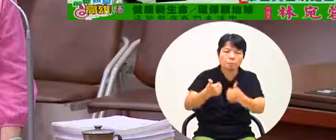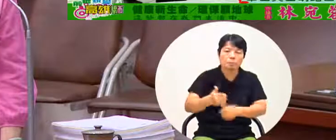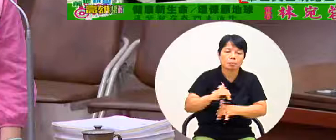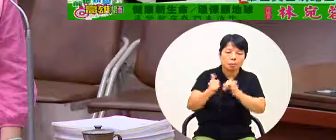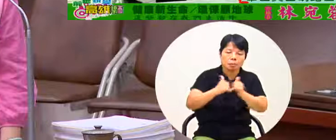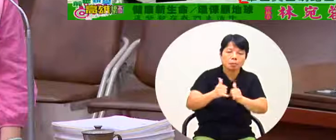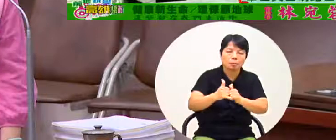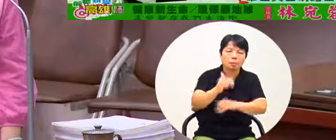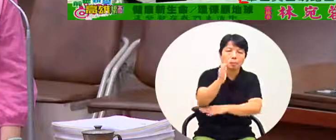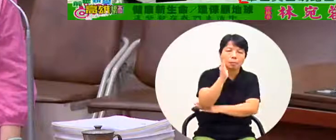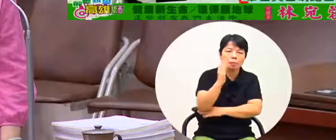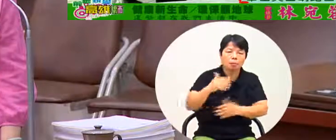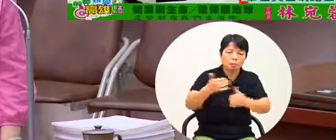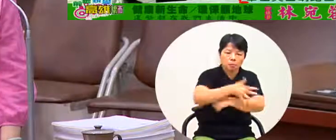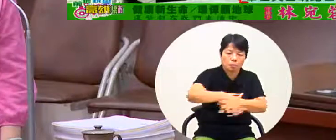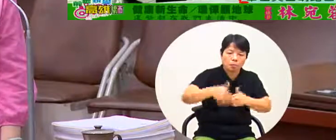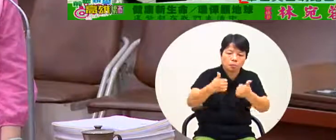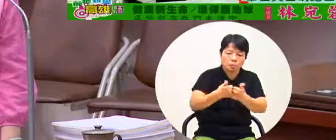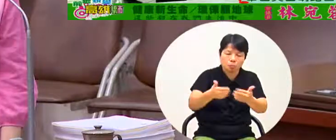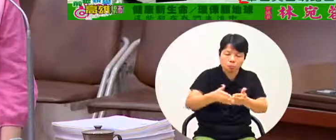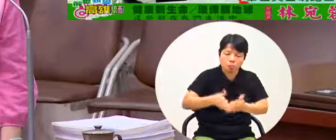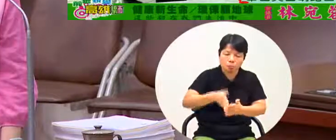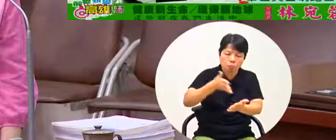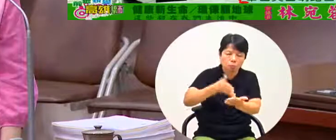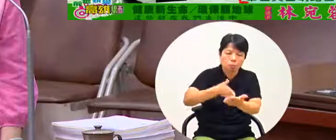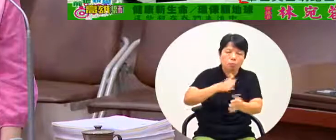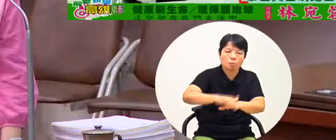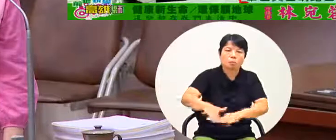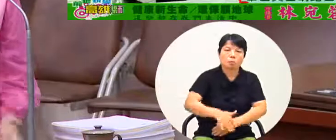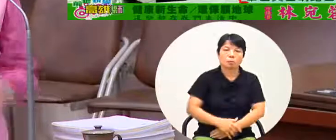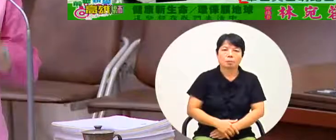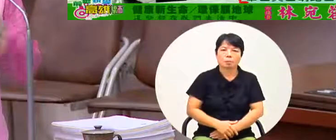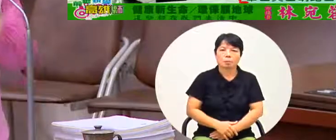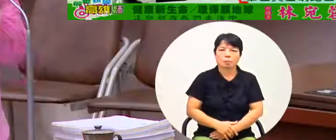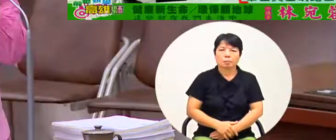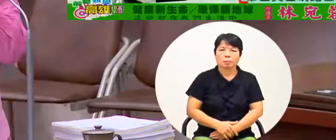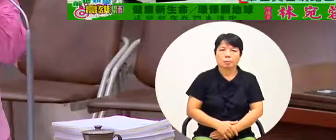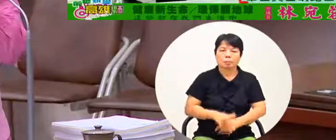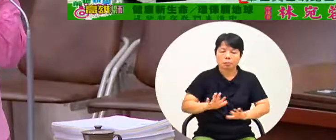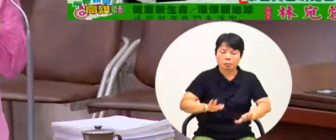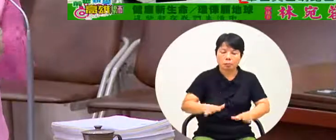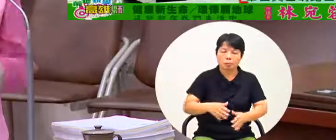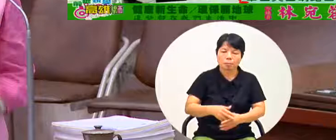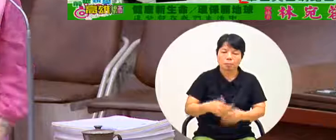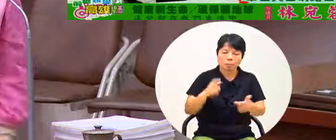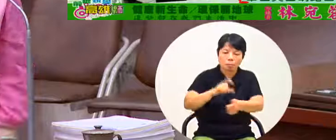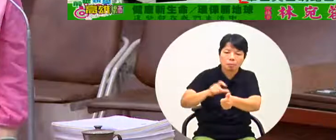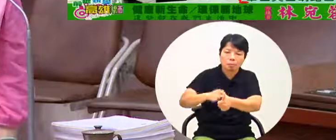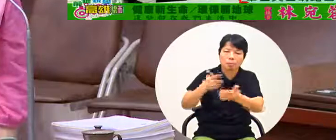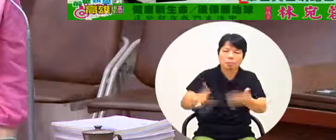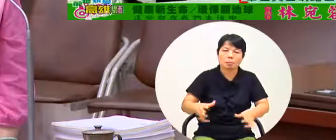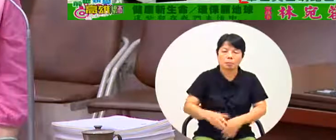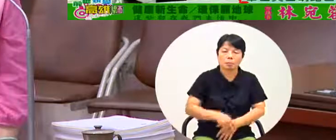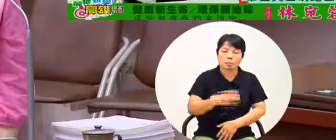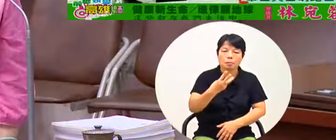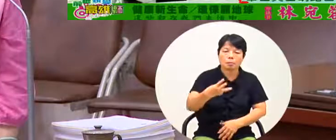我会来讲。好，那因为我今天议题非常多哈，三民里它的公园哈是立